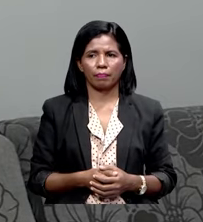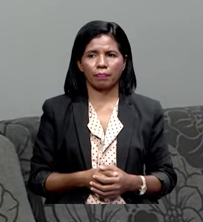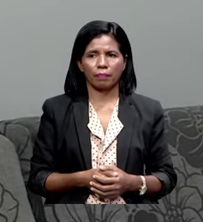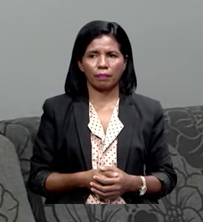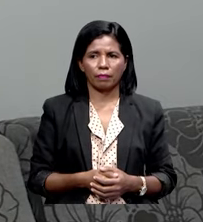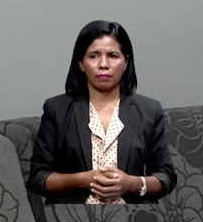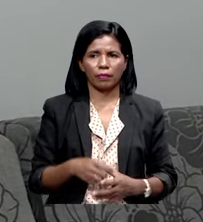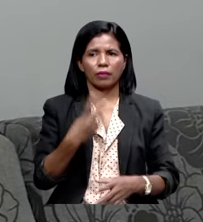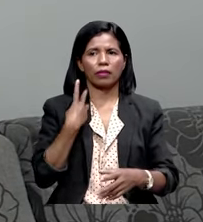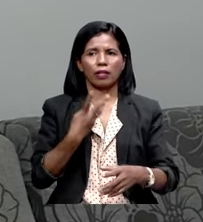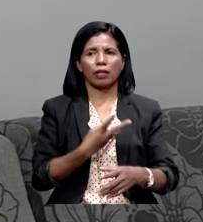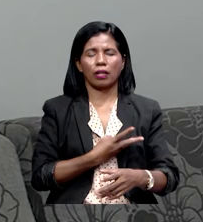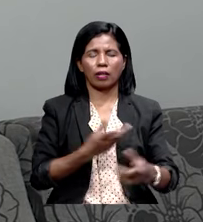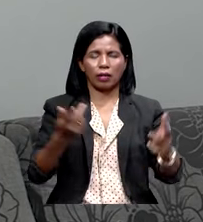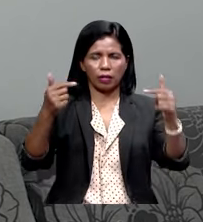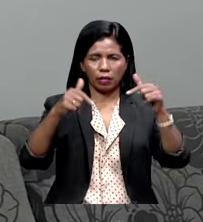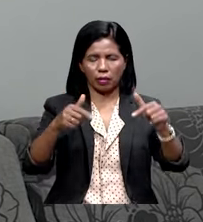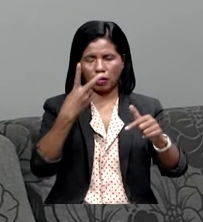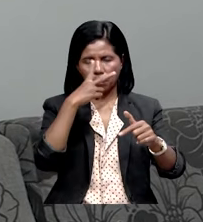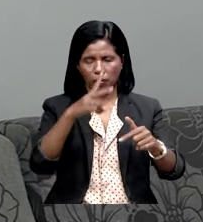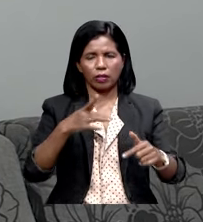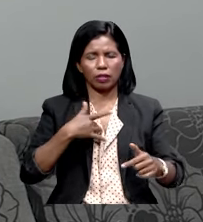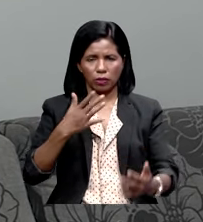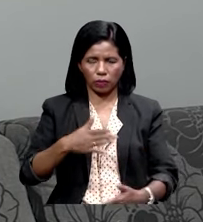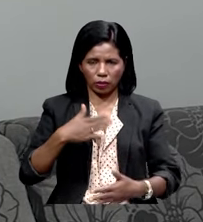gretis kita betulbetul sang